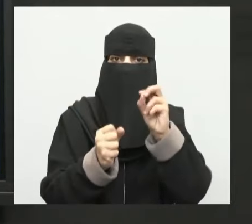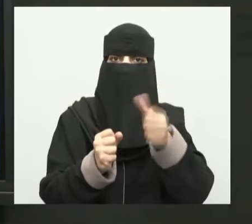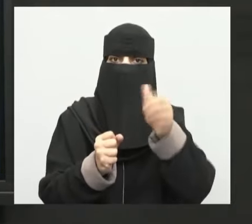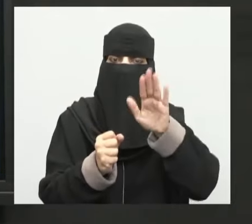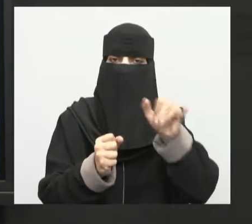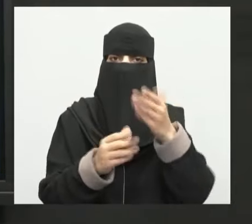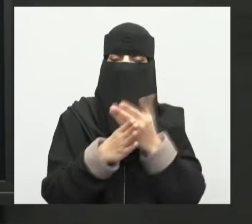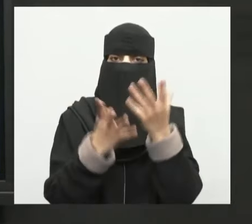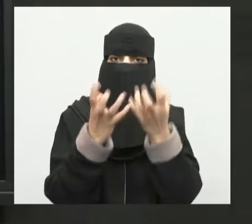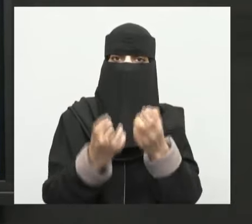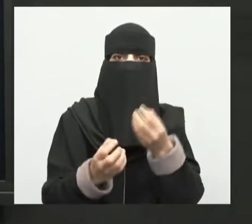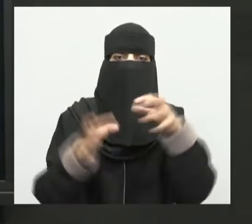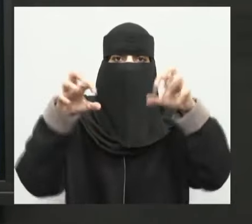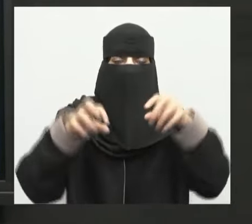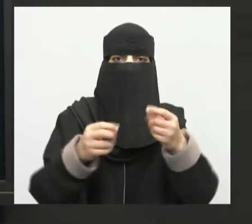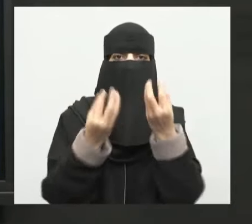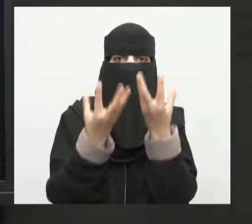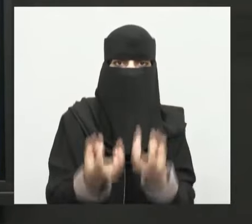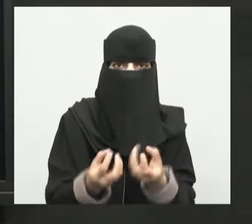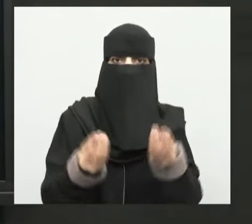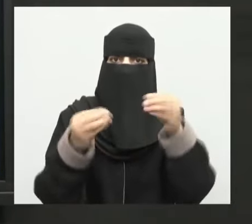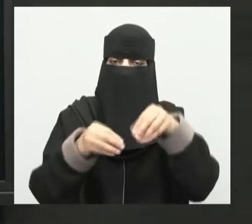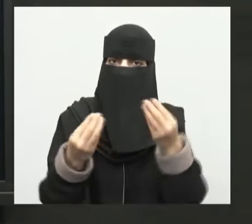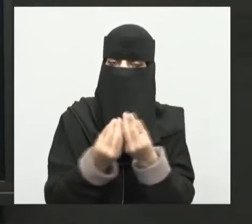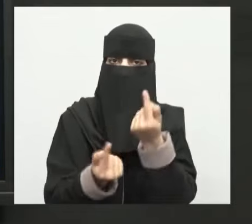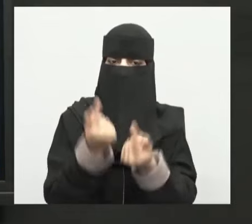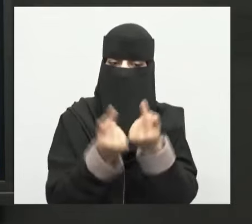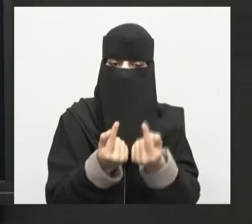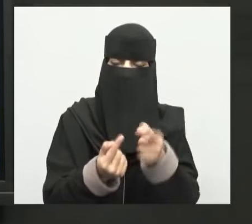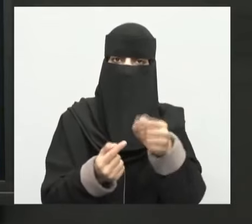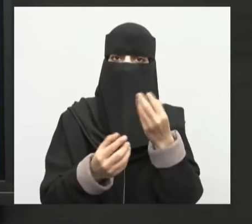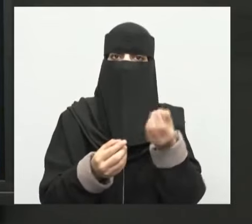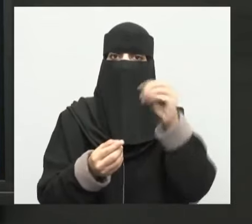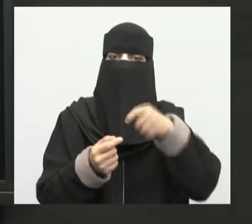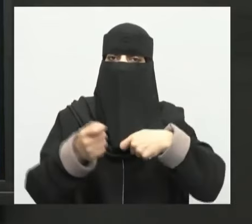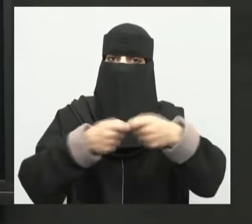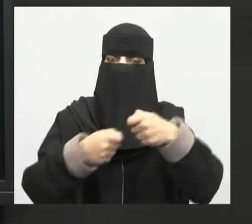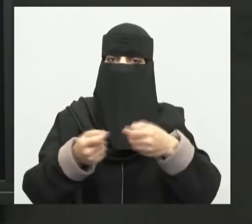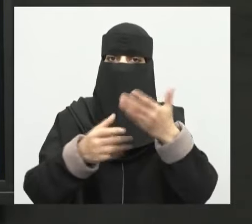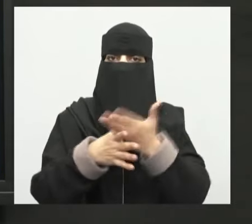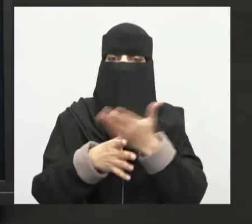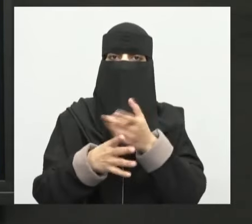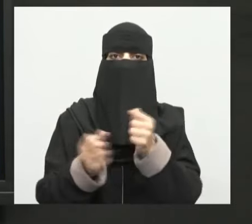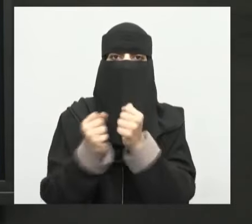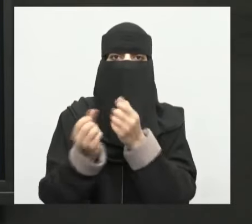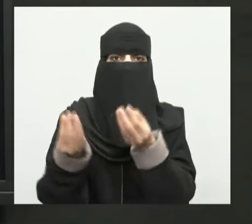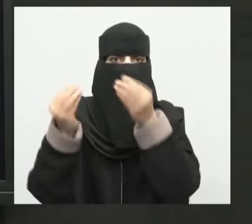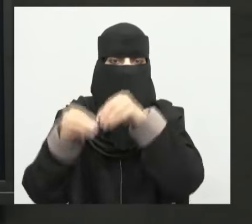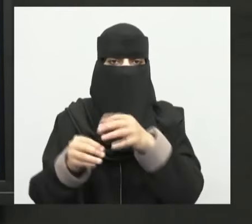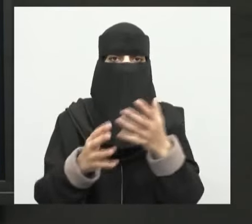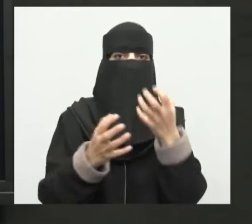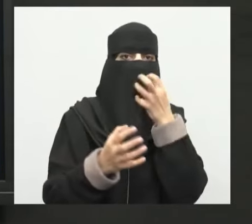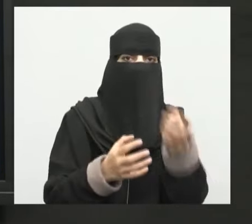قله الامطار وقله المحصولات الزراعيه انها مكلفه اقتصاديا للحاجه للتبريد او